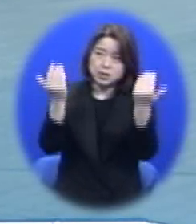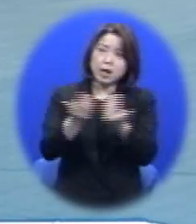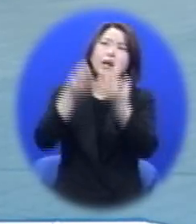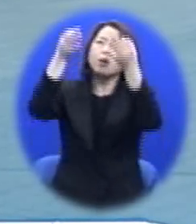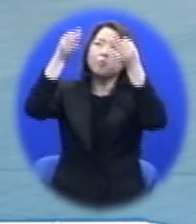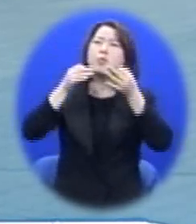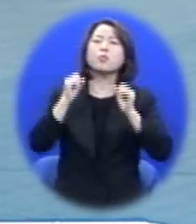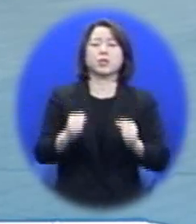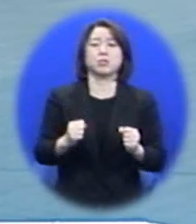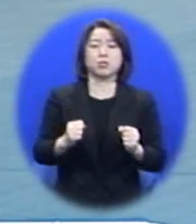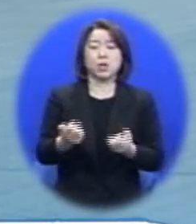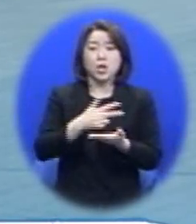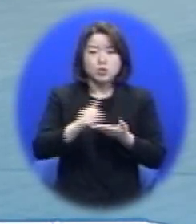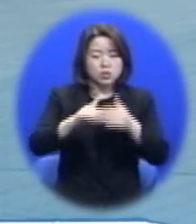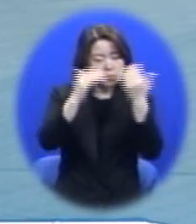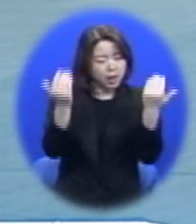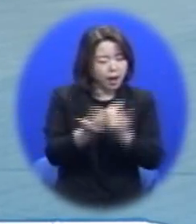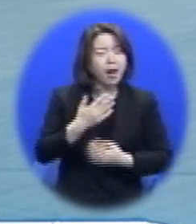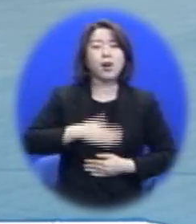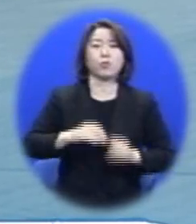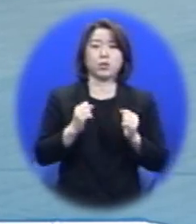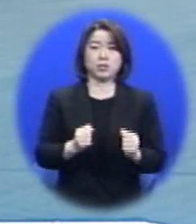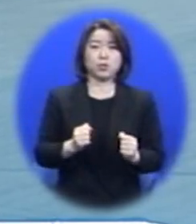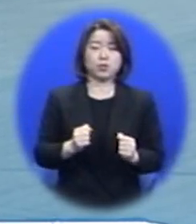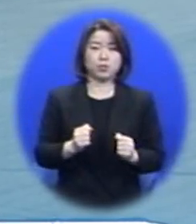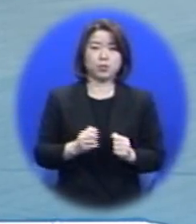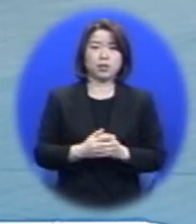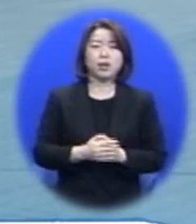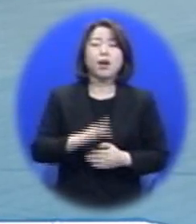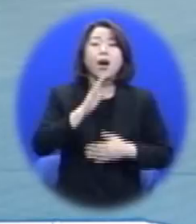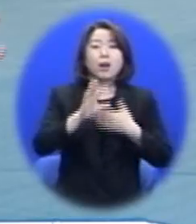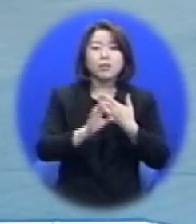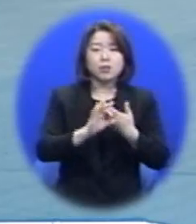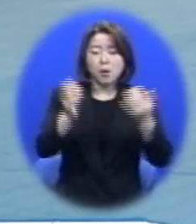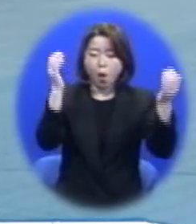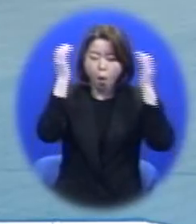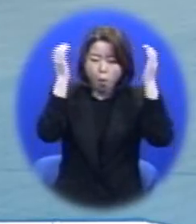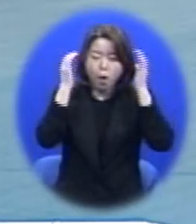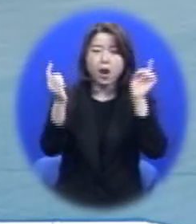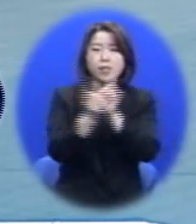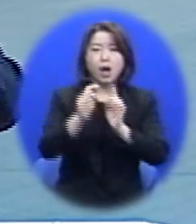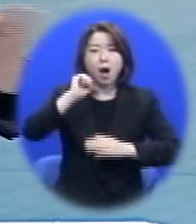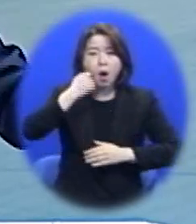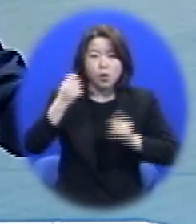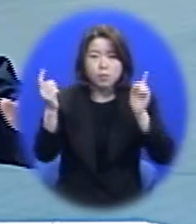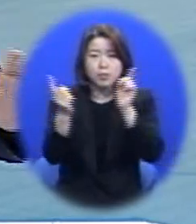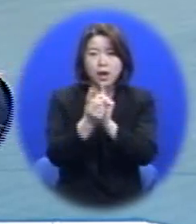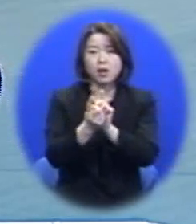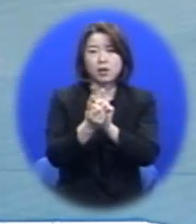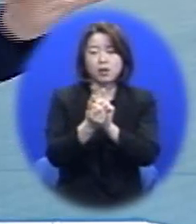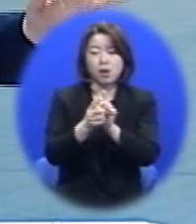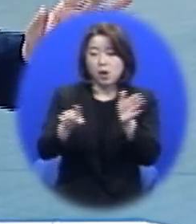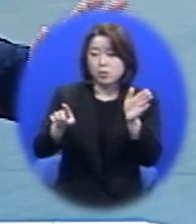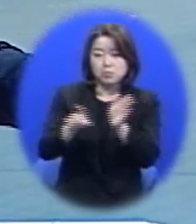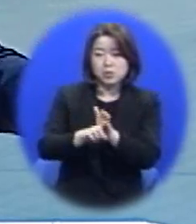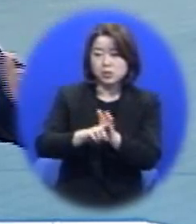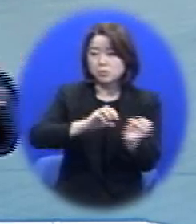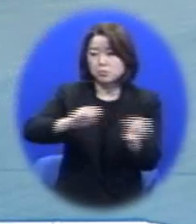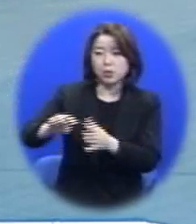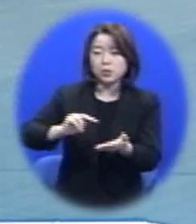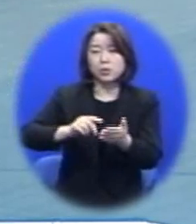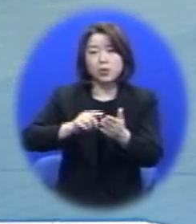계셨잖아. 주님이 다 알고 계시대. 그러면 환난 당하고 어려움 당한다고 믿음 버리고 떠나지